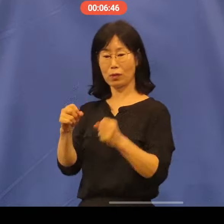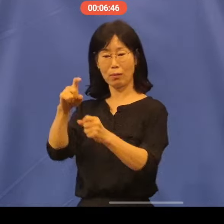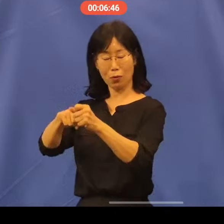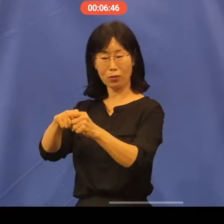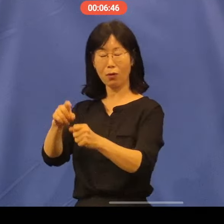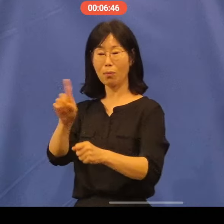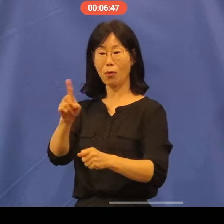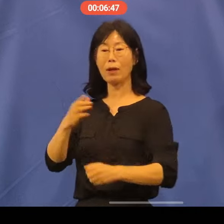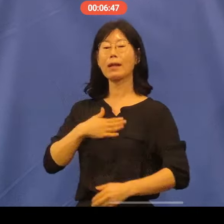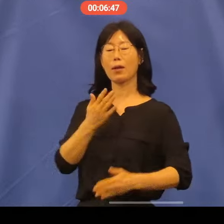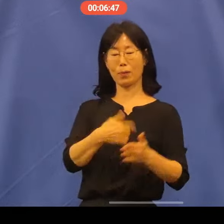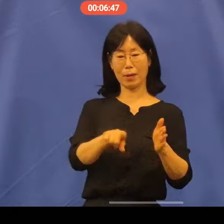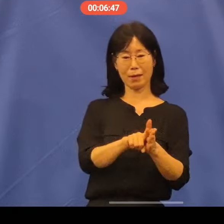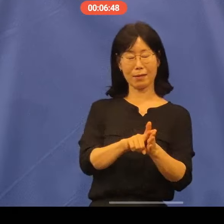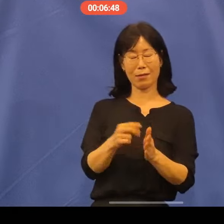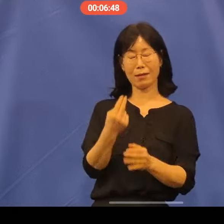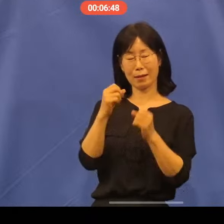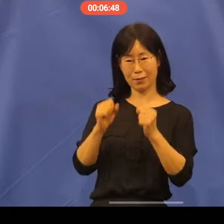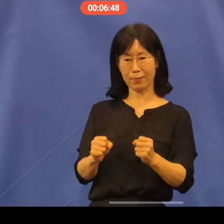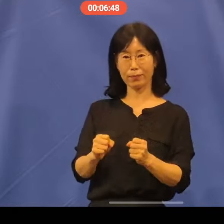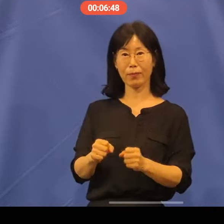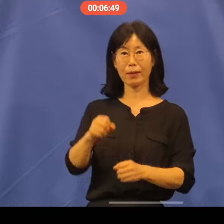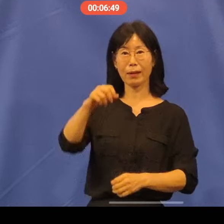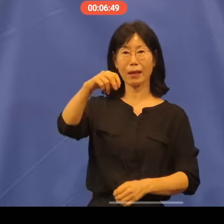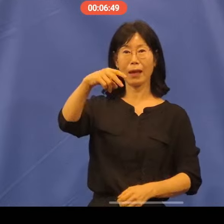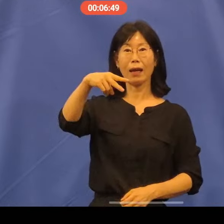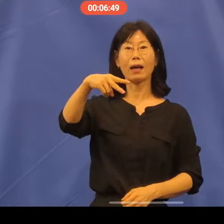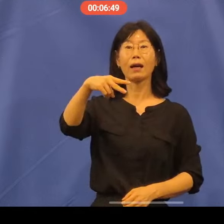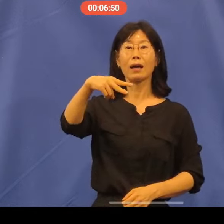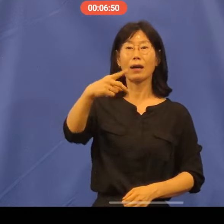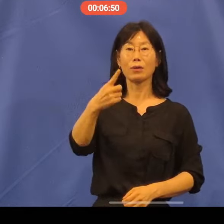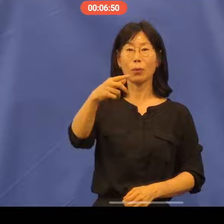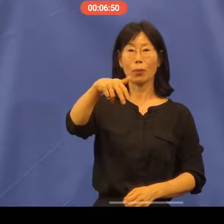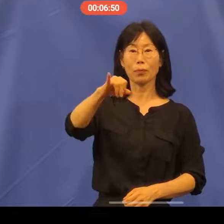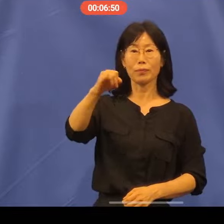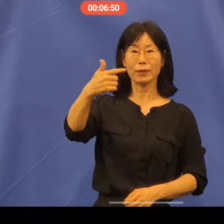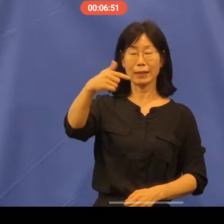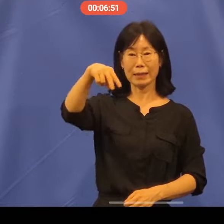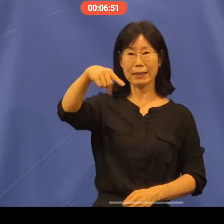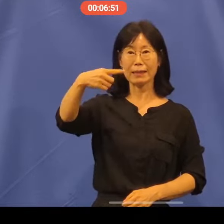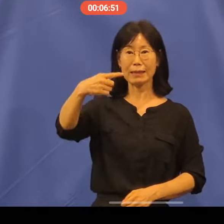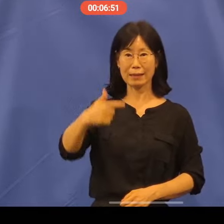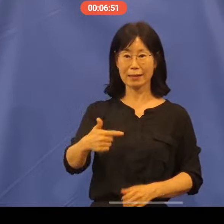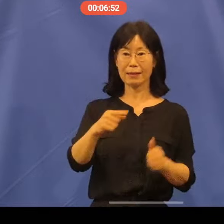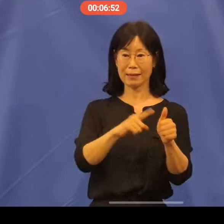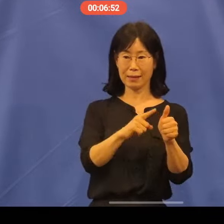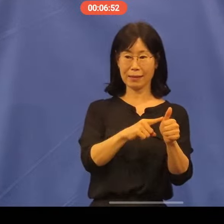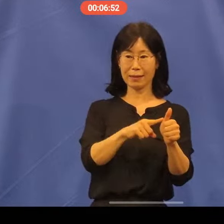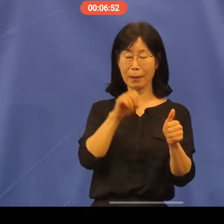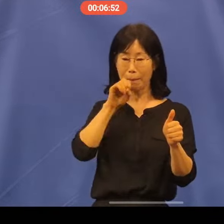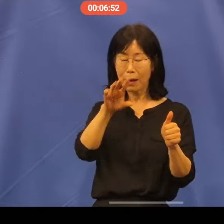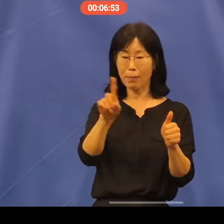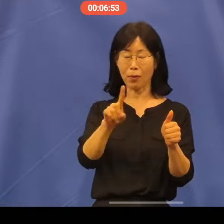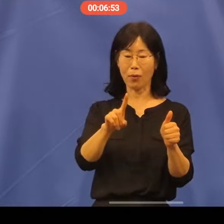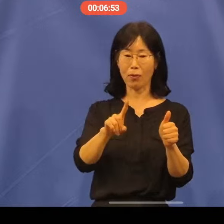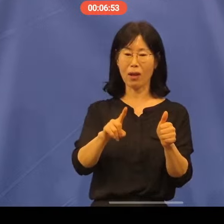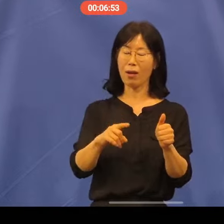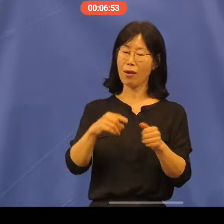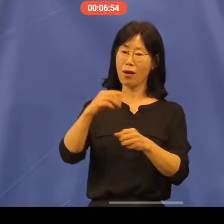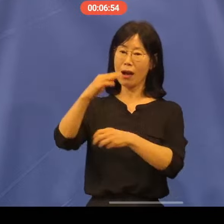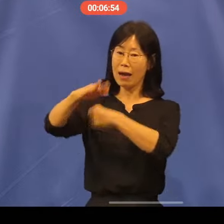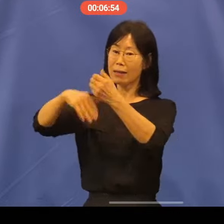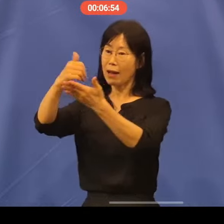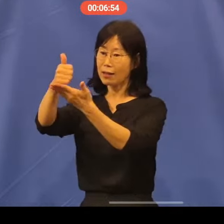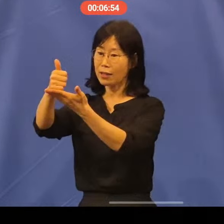그게 도킨스가 만들어진 신이 그런 거예요. 인간이 자기의 필요를 위해서 신을 만들었다는 얘기를 하는 거예요.